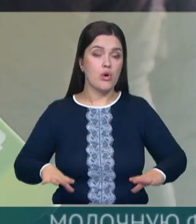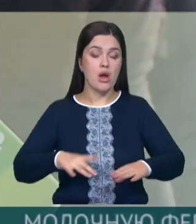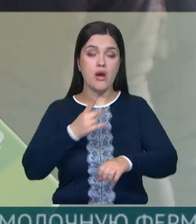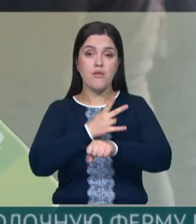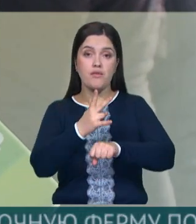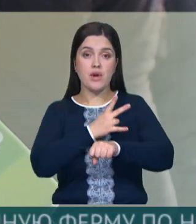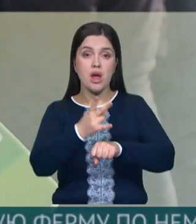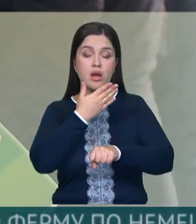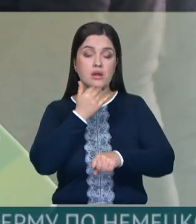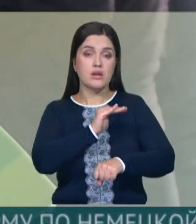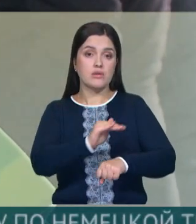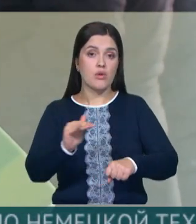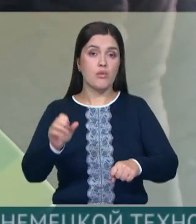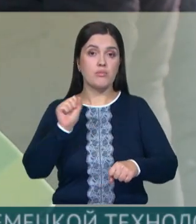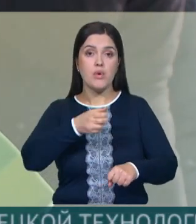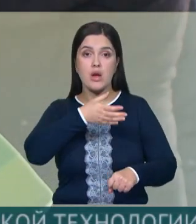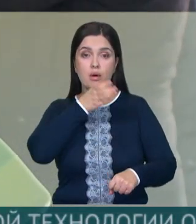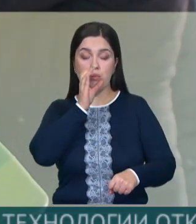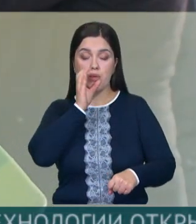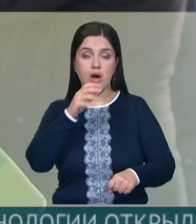А кобыле молоко